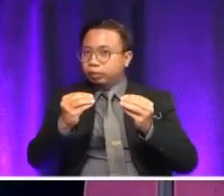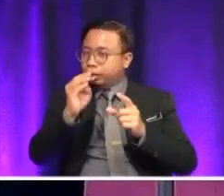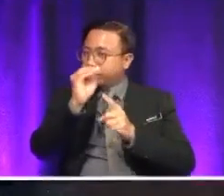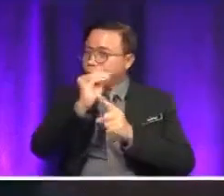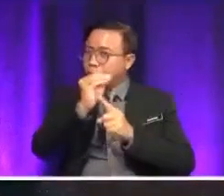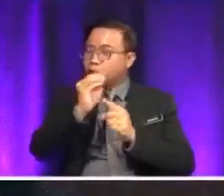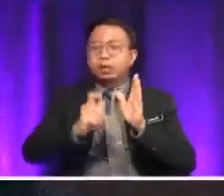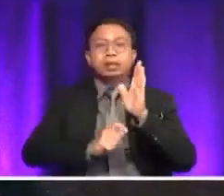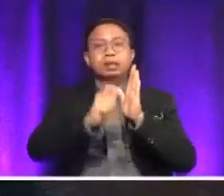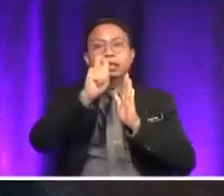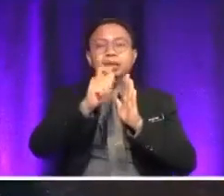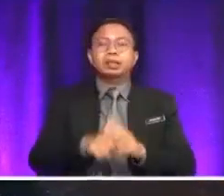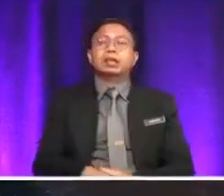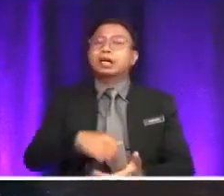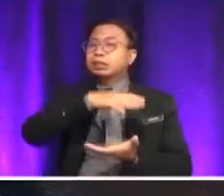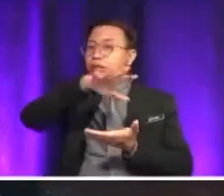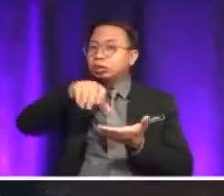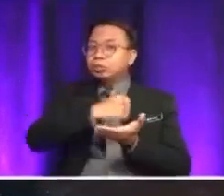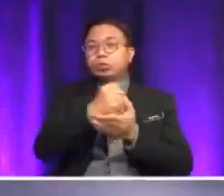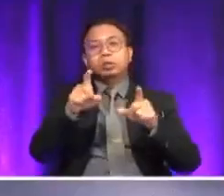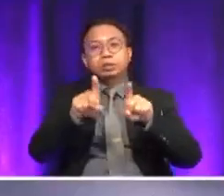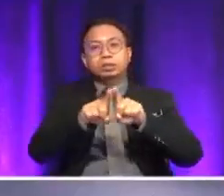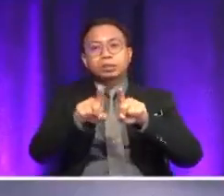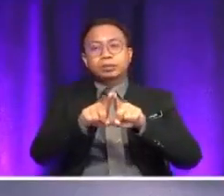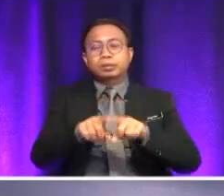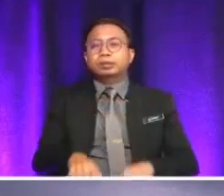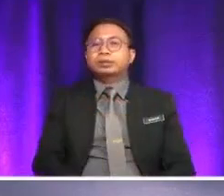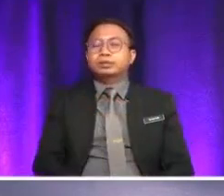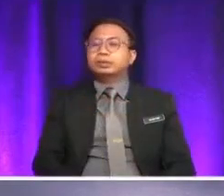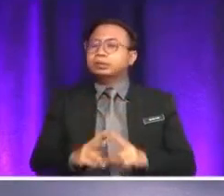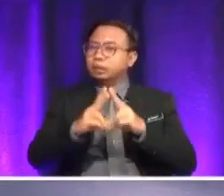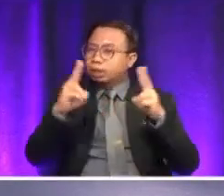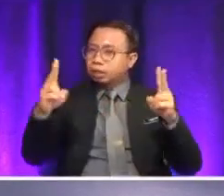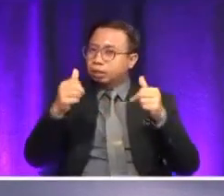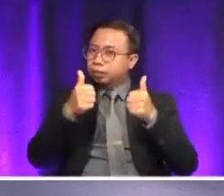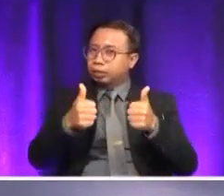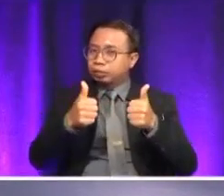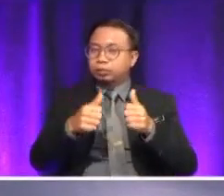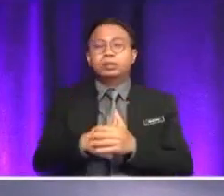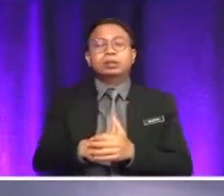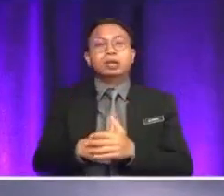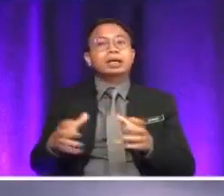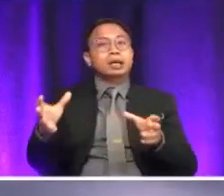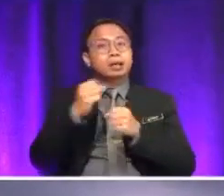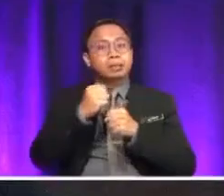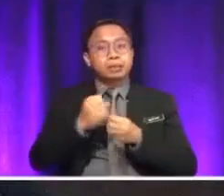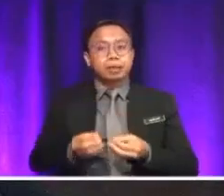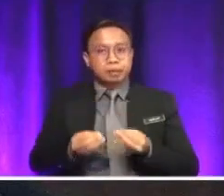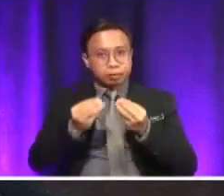makan-makan ni pun semua tinggi ni. Semua sama. Okey, prestasi mereka sangat bagus. Okey, mereka pun dapat